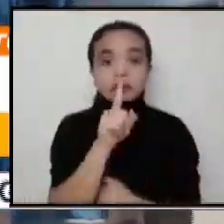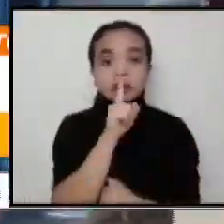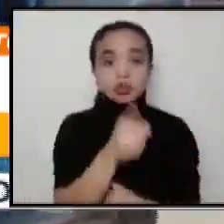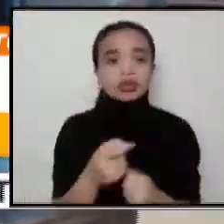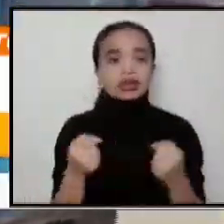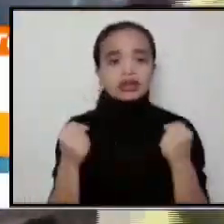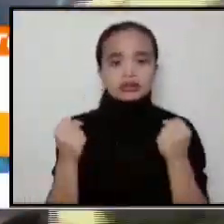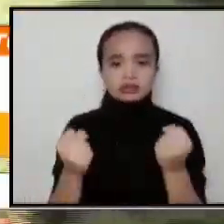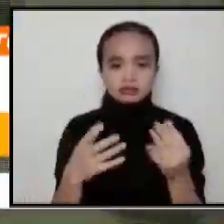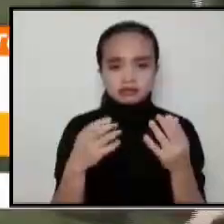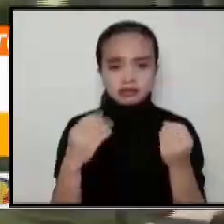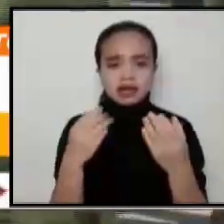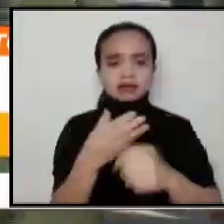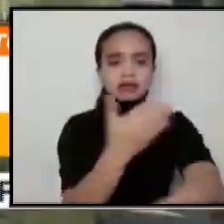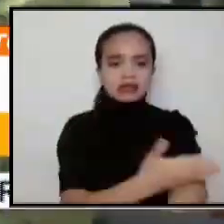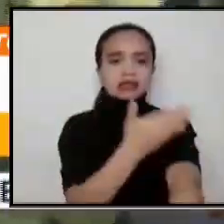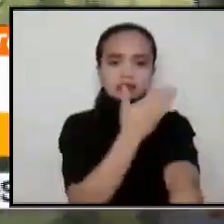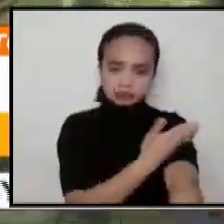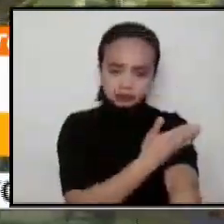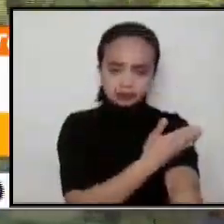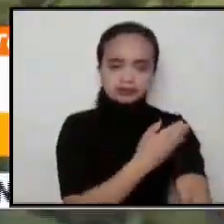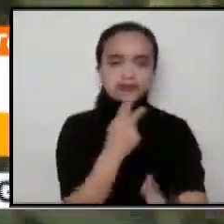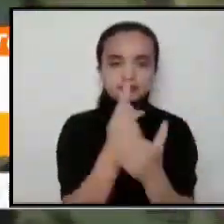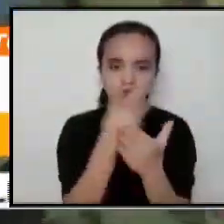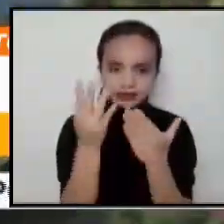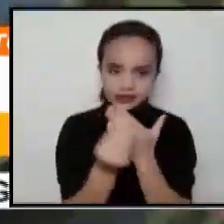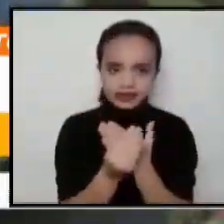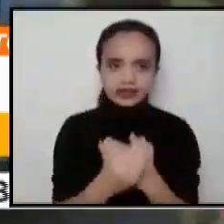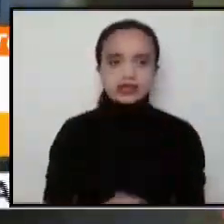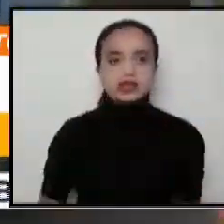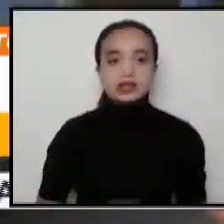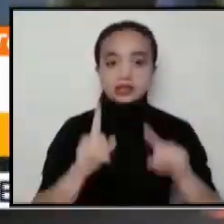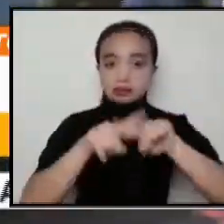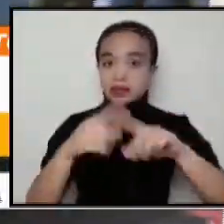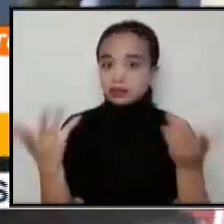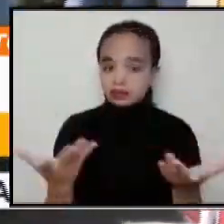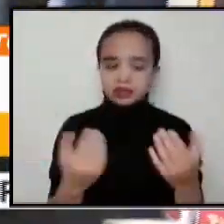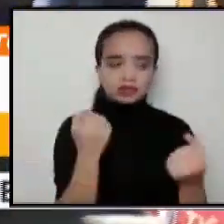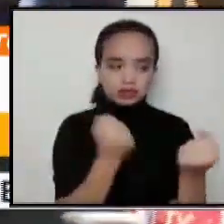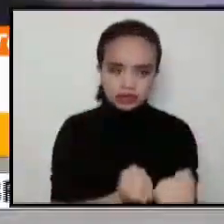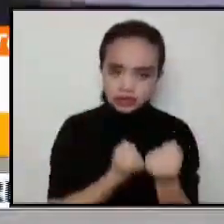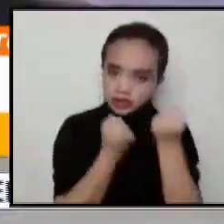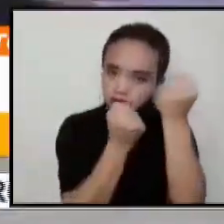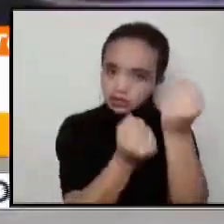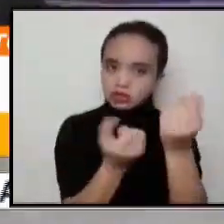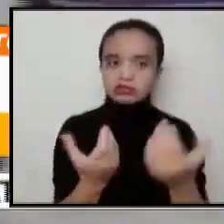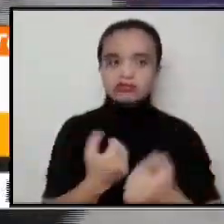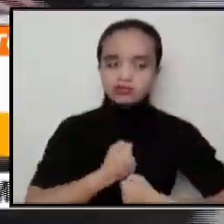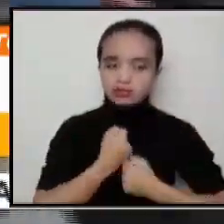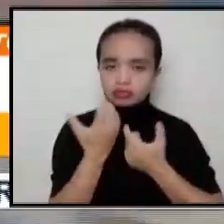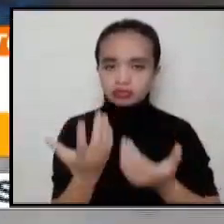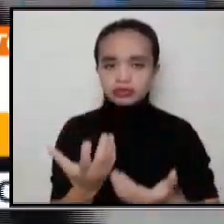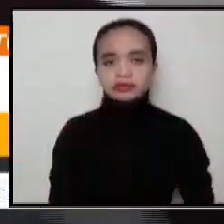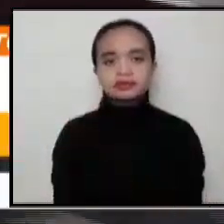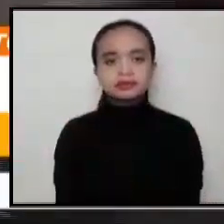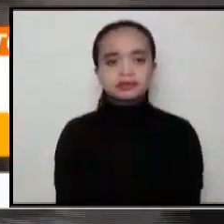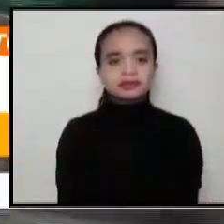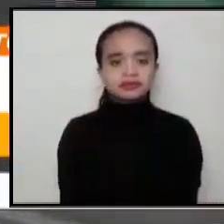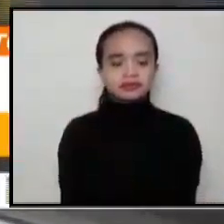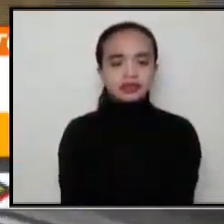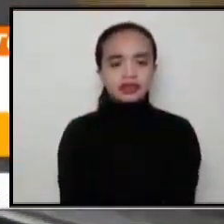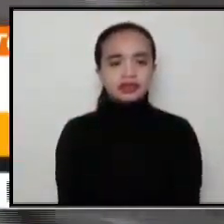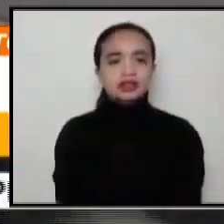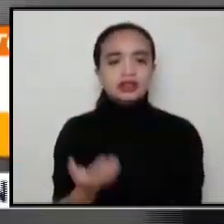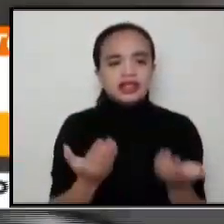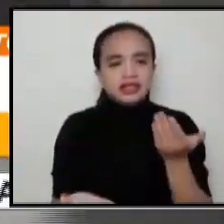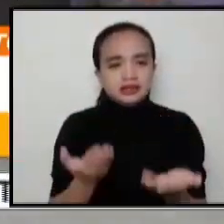na-improve sa programa based sa mga hinaing, suggestion ng mga sektor ng transportasyon. So definitely, we have